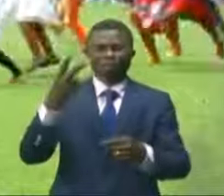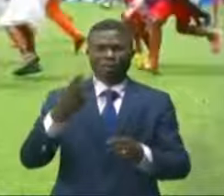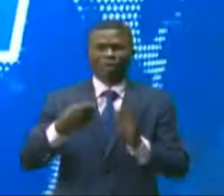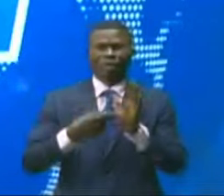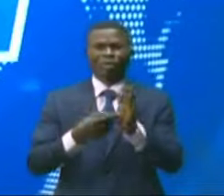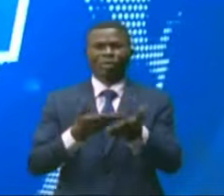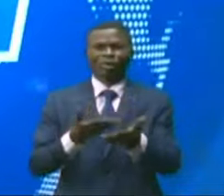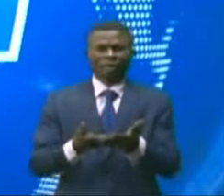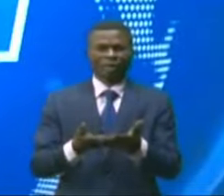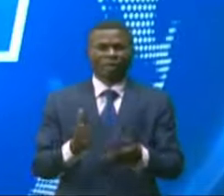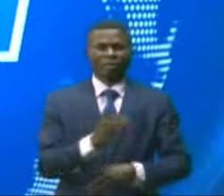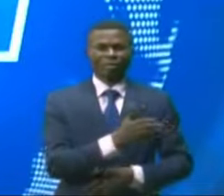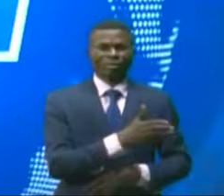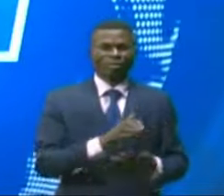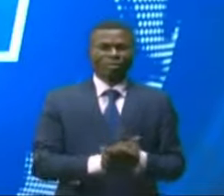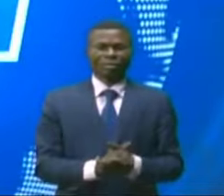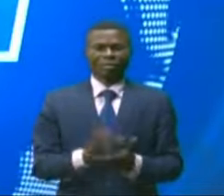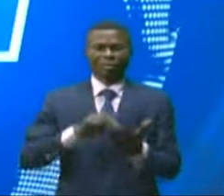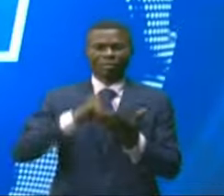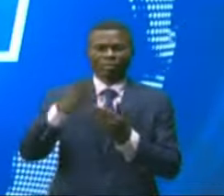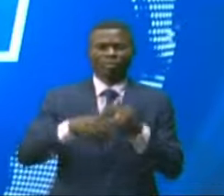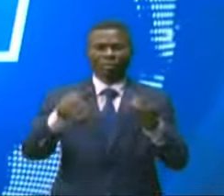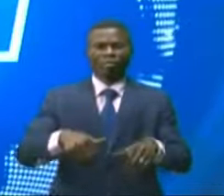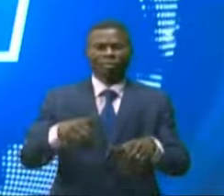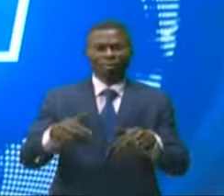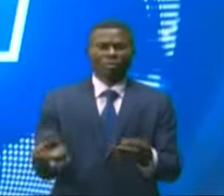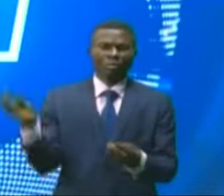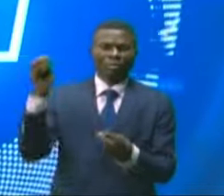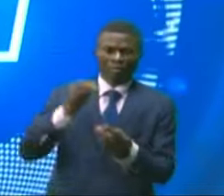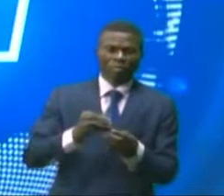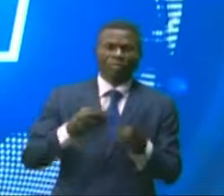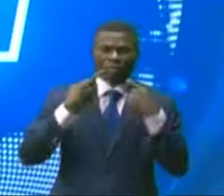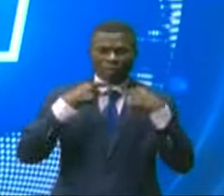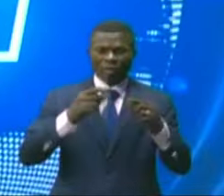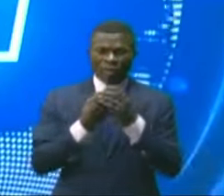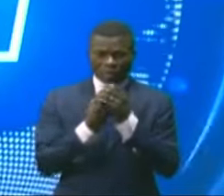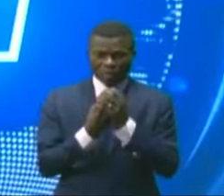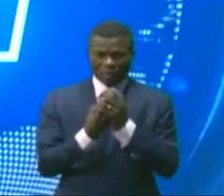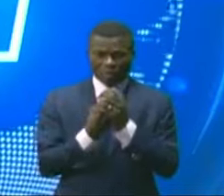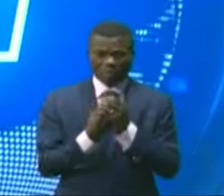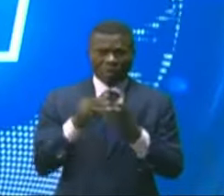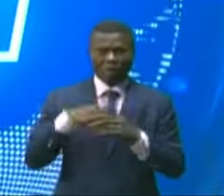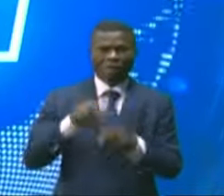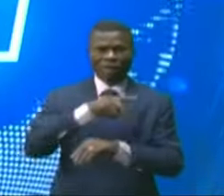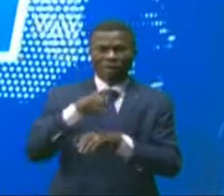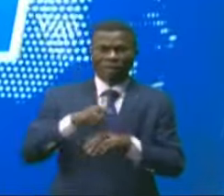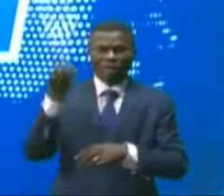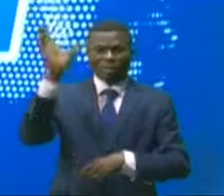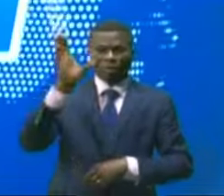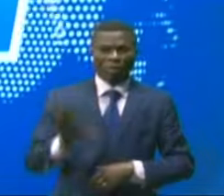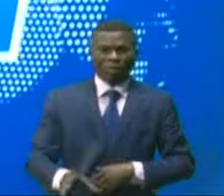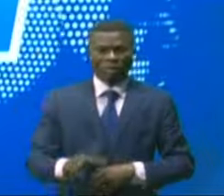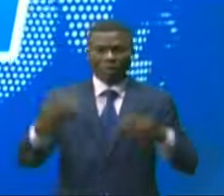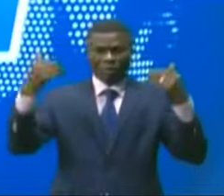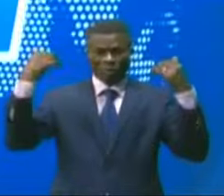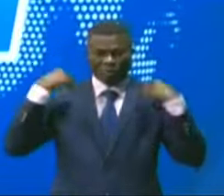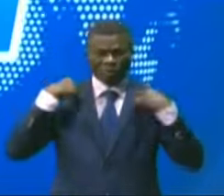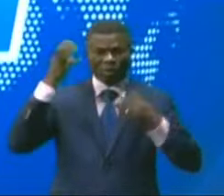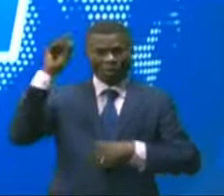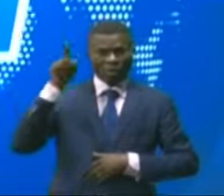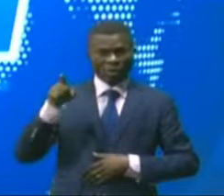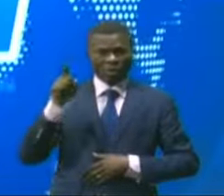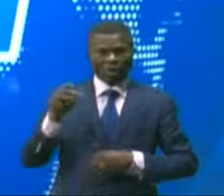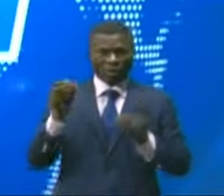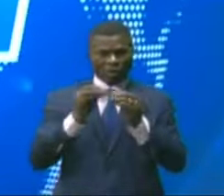historique. Le projet agricole intégré sera lancé dans le tout prochain jour dans la province du Congo central. Les autorités traditionnelles se